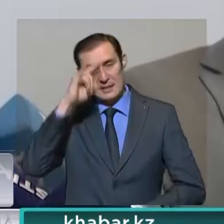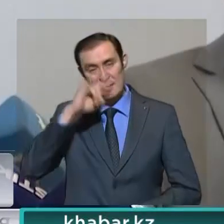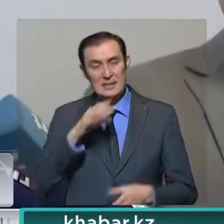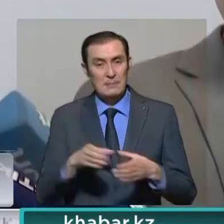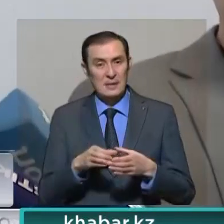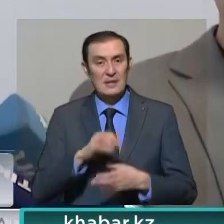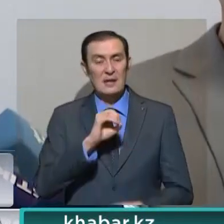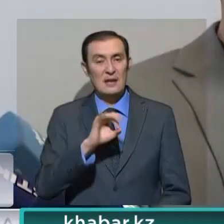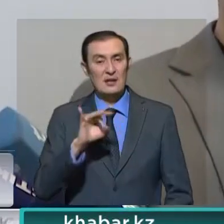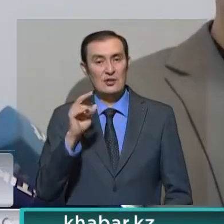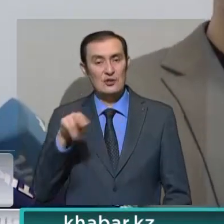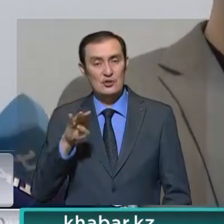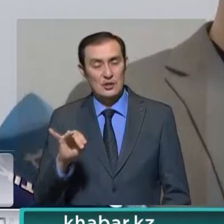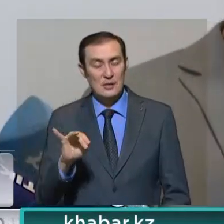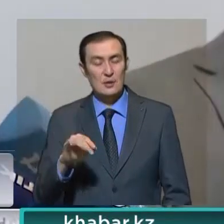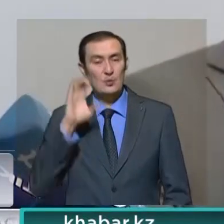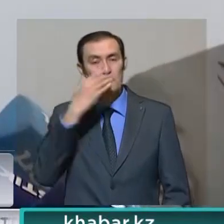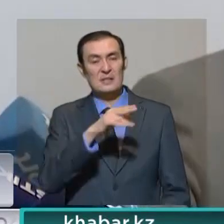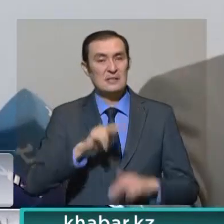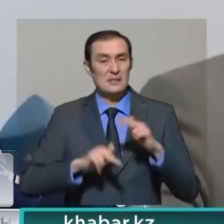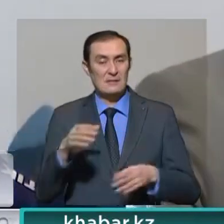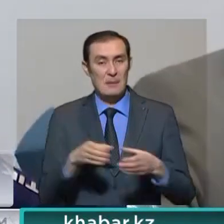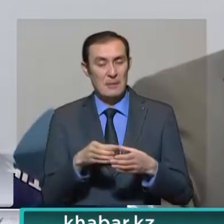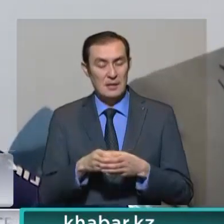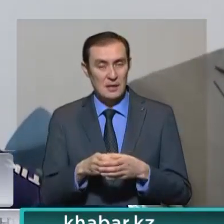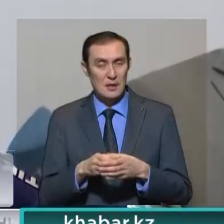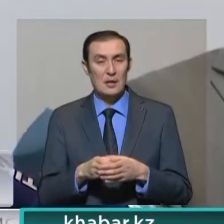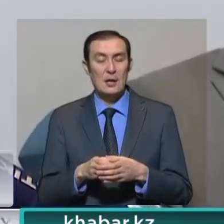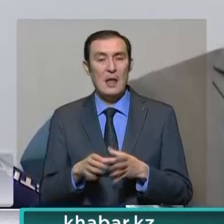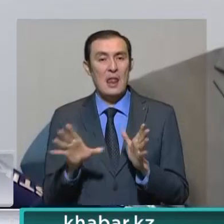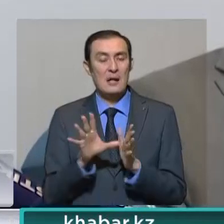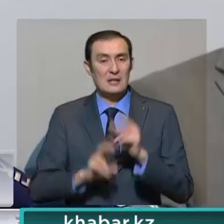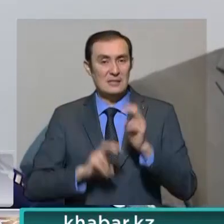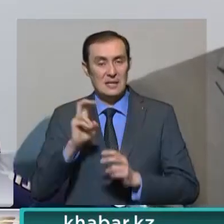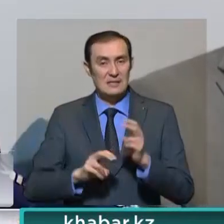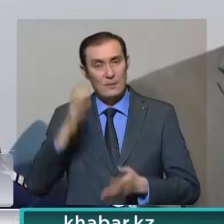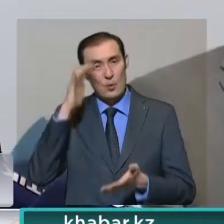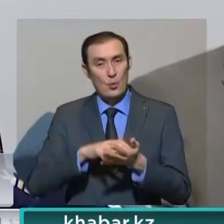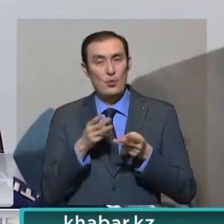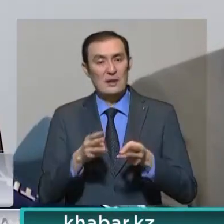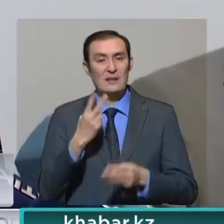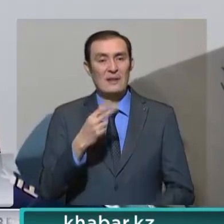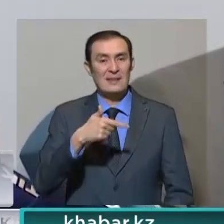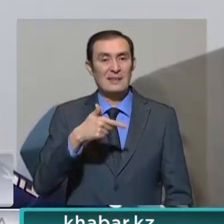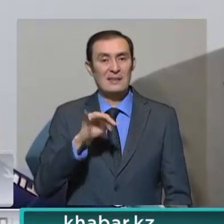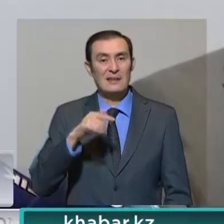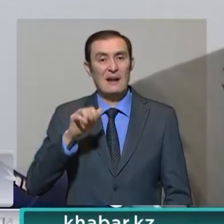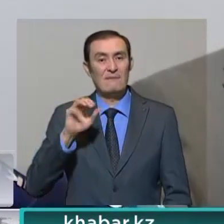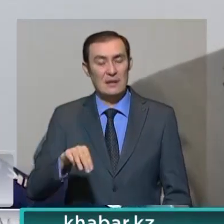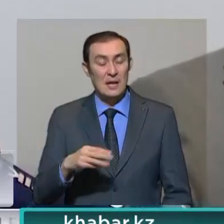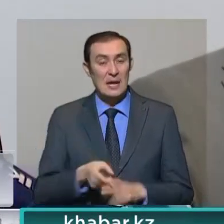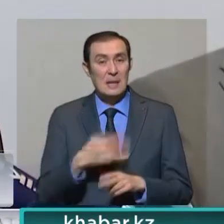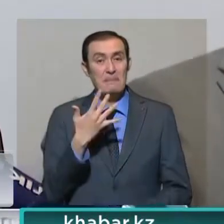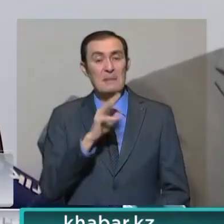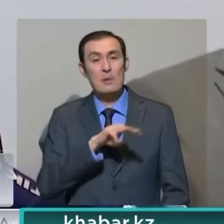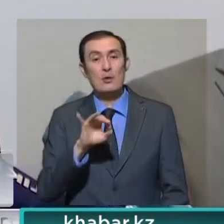arg и узбекское предприятие строительство электростанции угольные 2 гигавата мощностью это